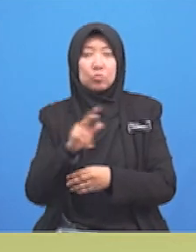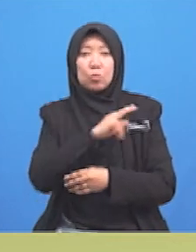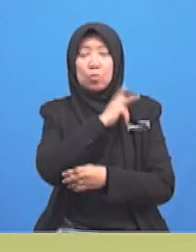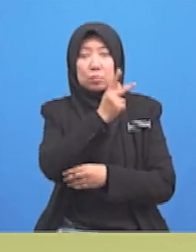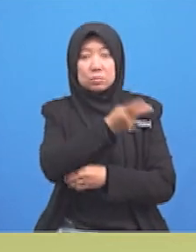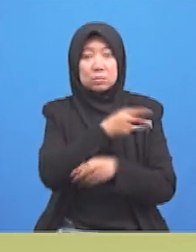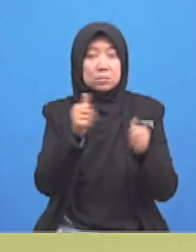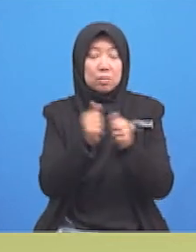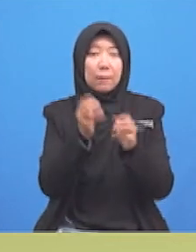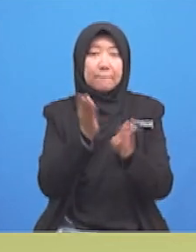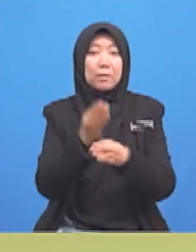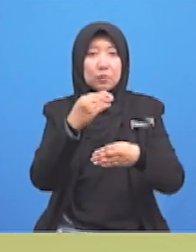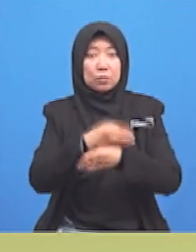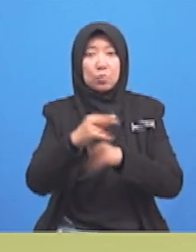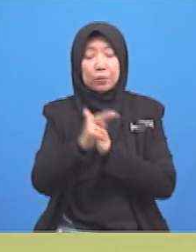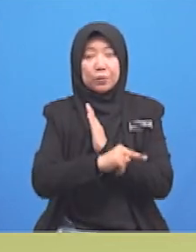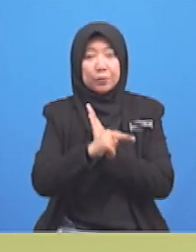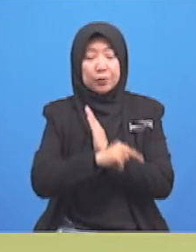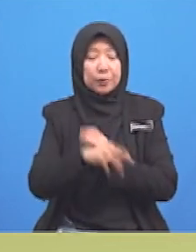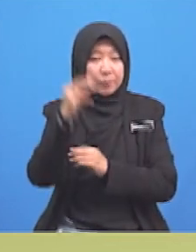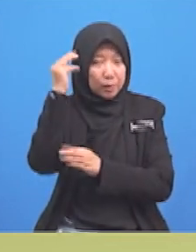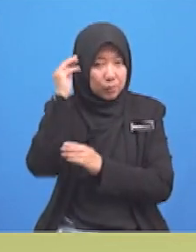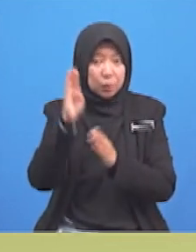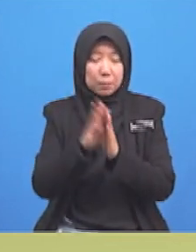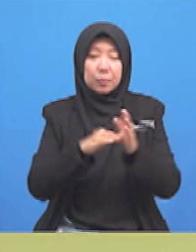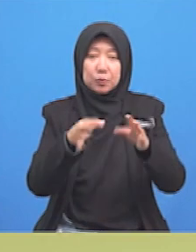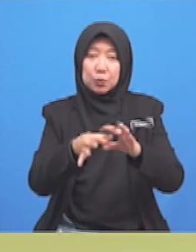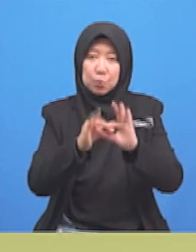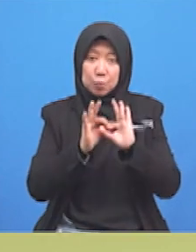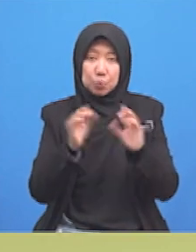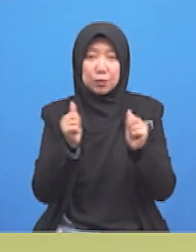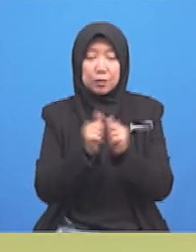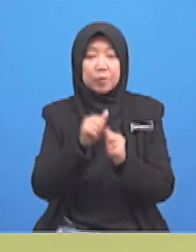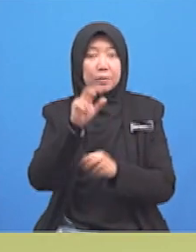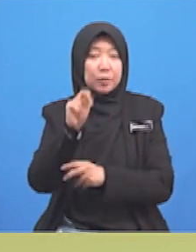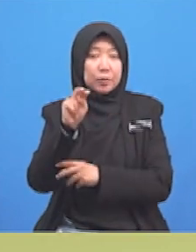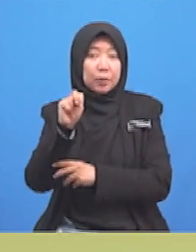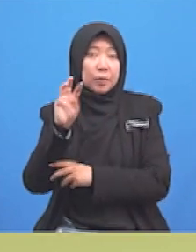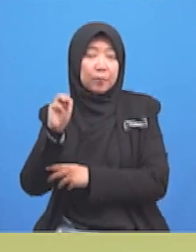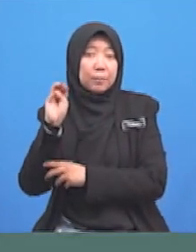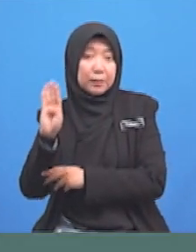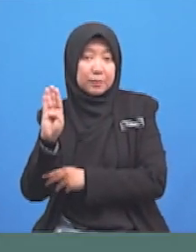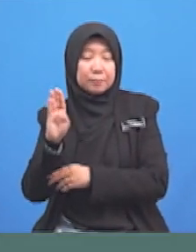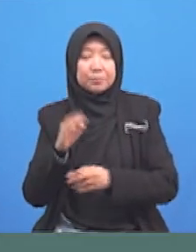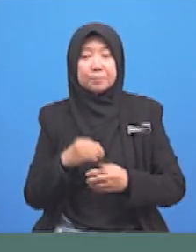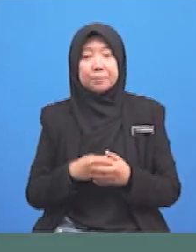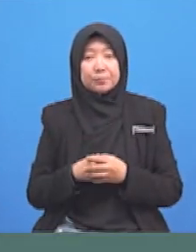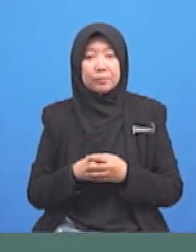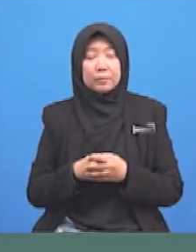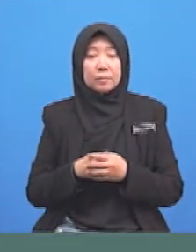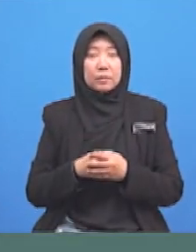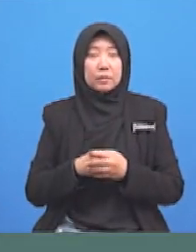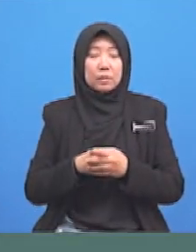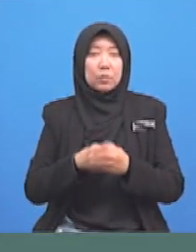membentuk negeri-negeri Melayu Bersekutu atau dikenali juga dengan nama NNMB. Oleh